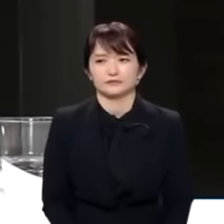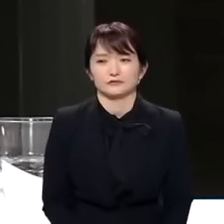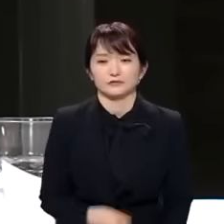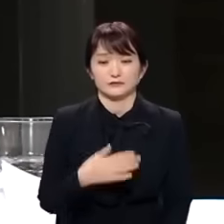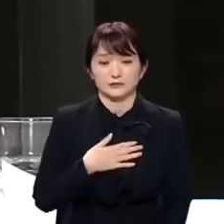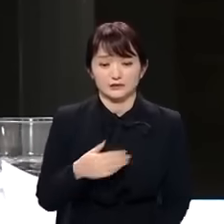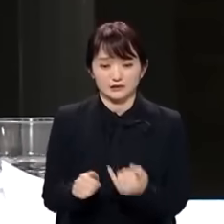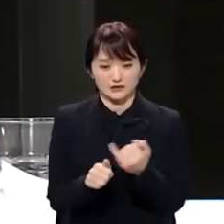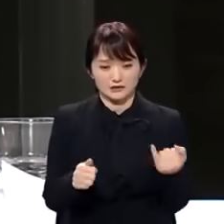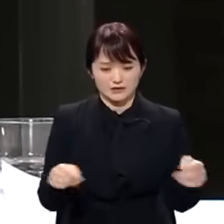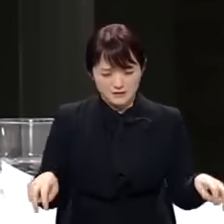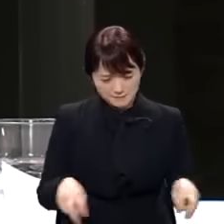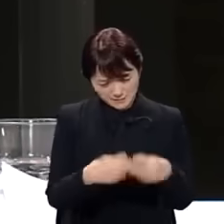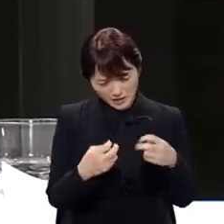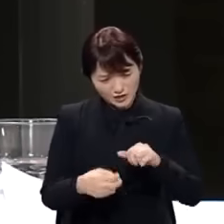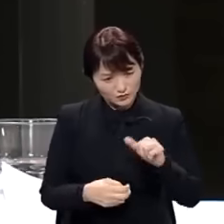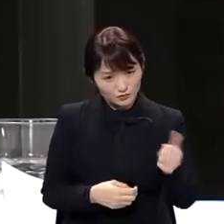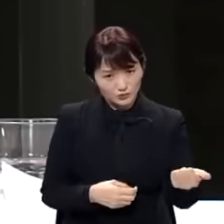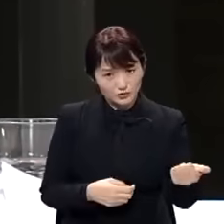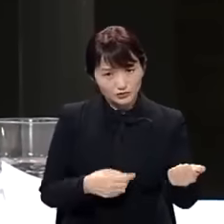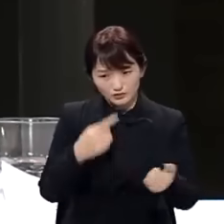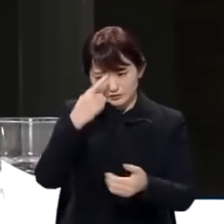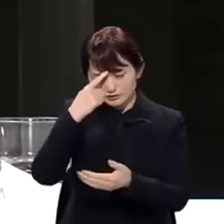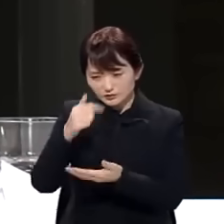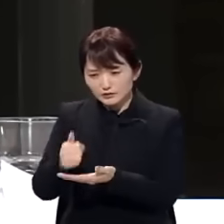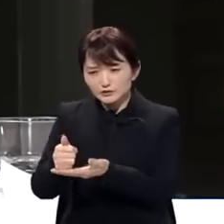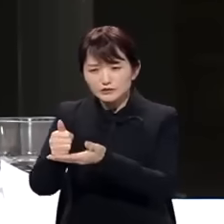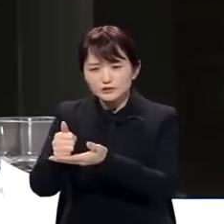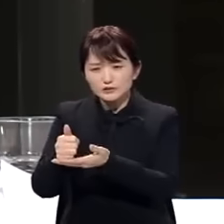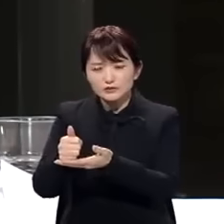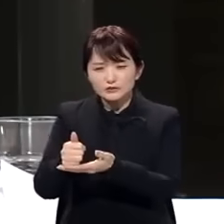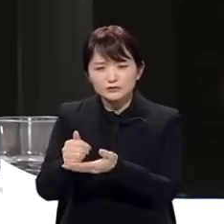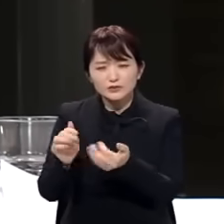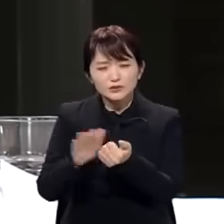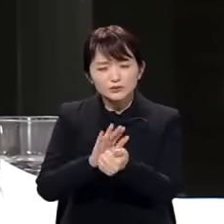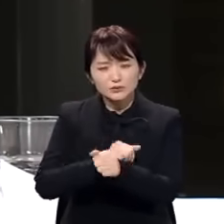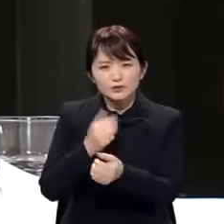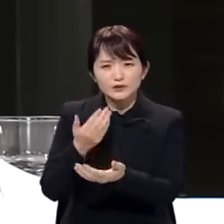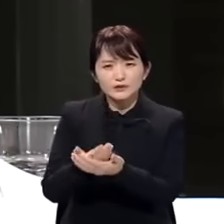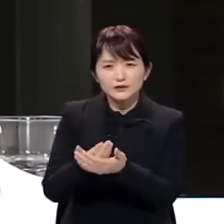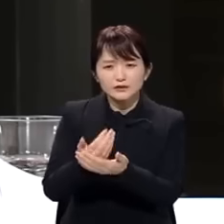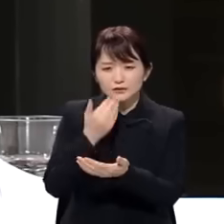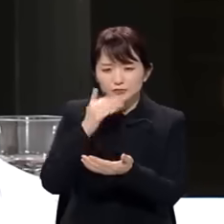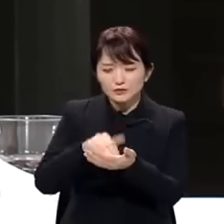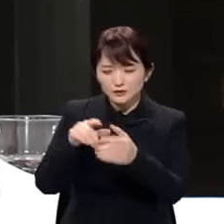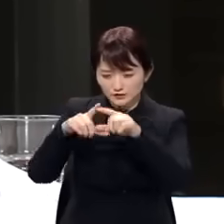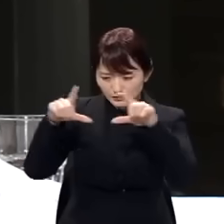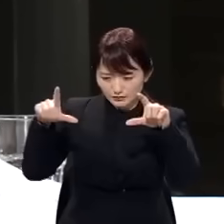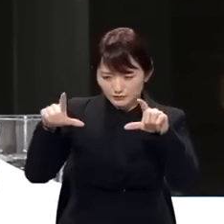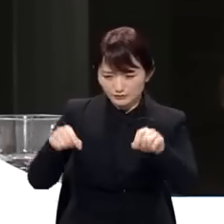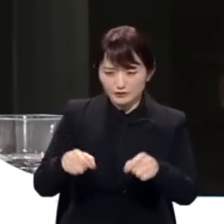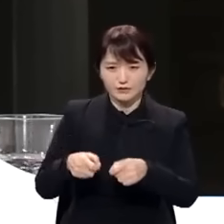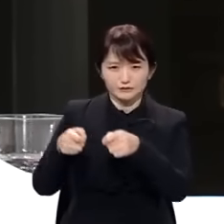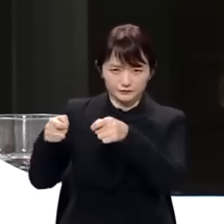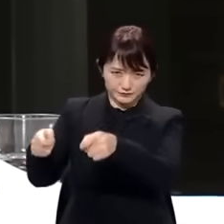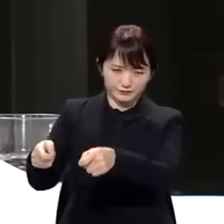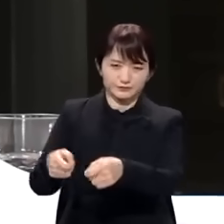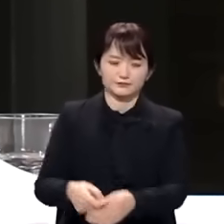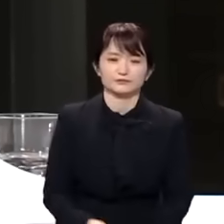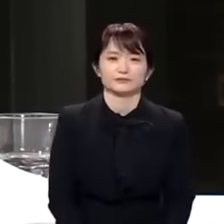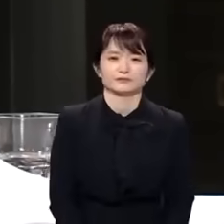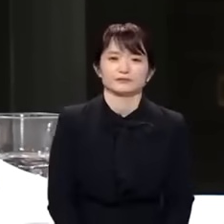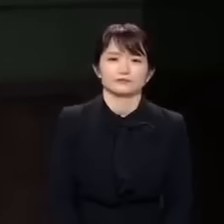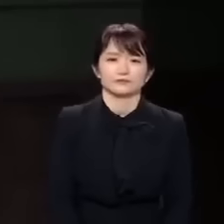교통사고로 죽었습니다 스님들 천도재 좀 지내 주십시오 하면서 위패를 봉안했다네 그